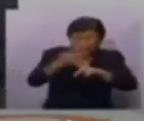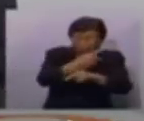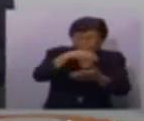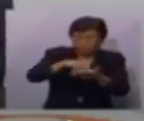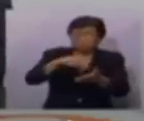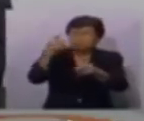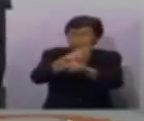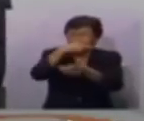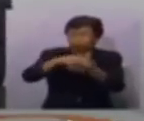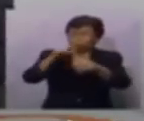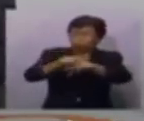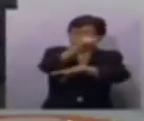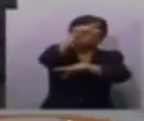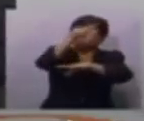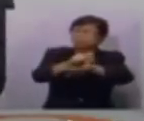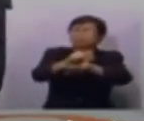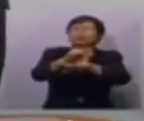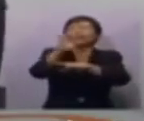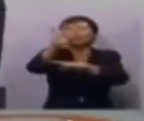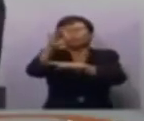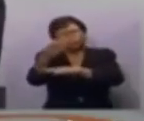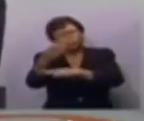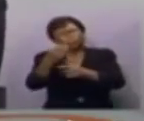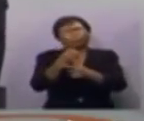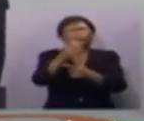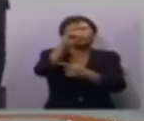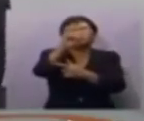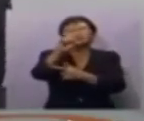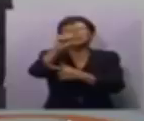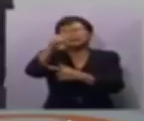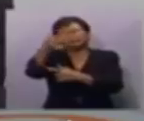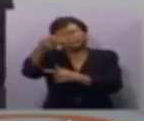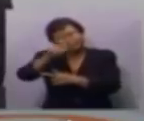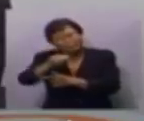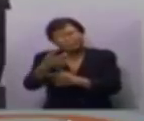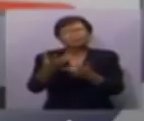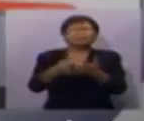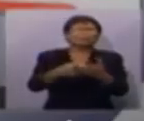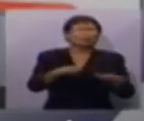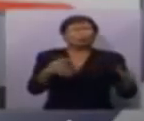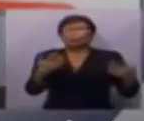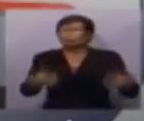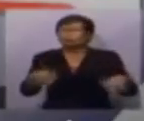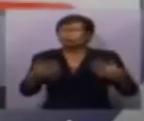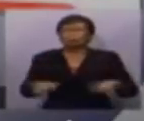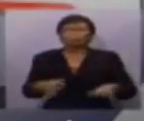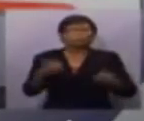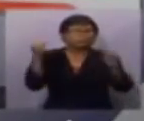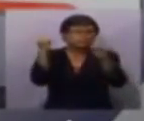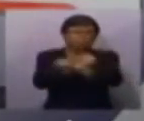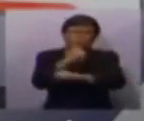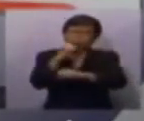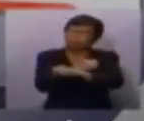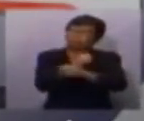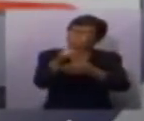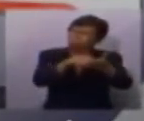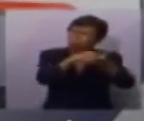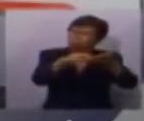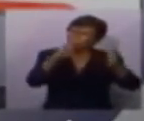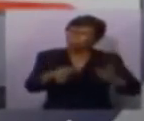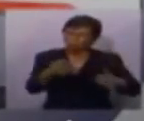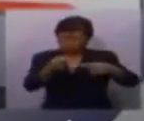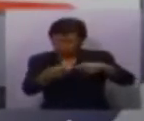kita lihat dia digunakan sebegitu rancak sekali. Sehingga dia mencabar pengundi kita ini